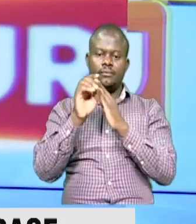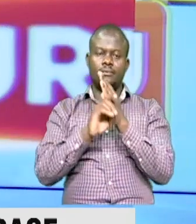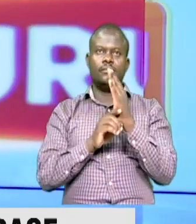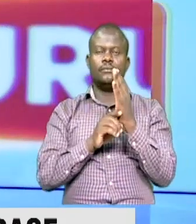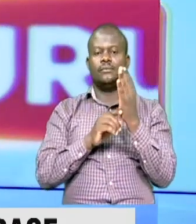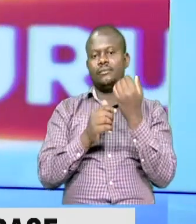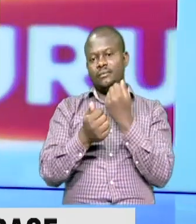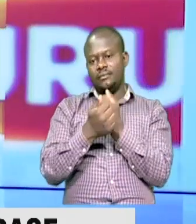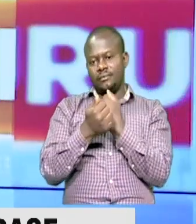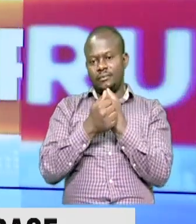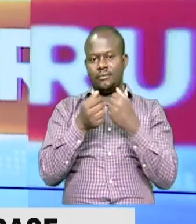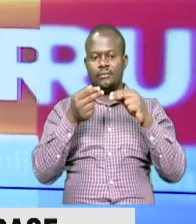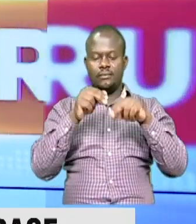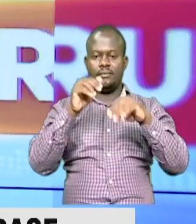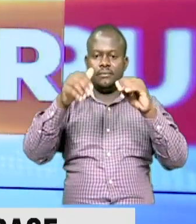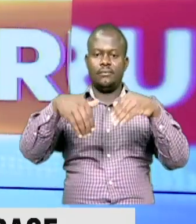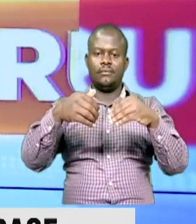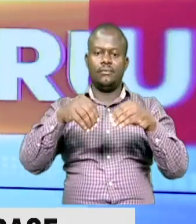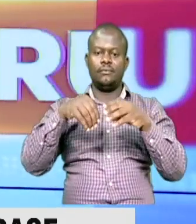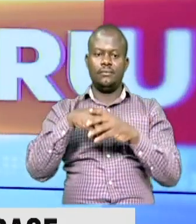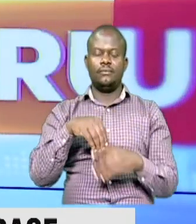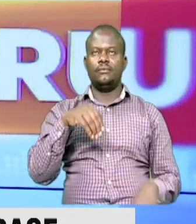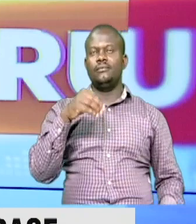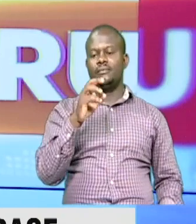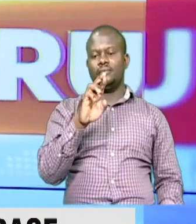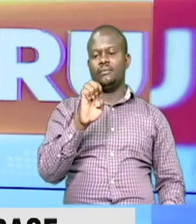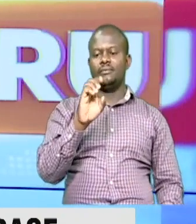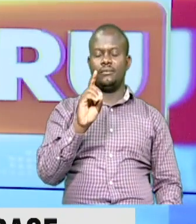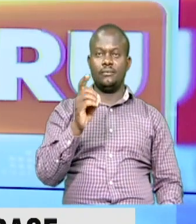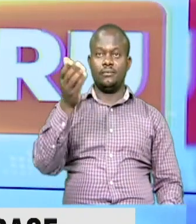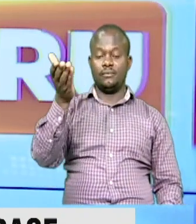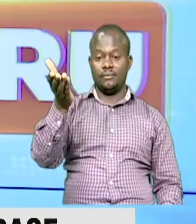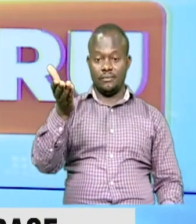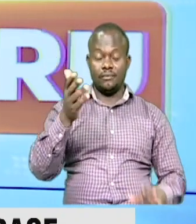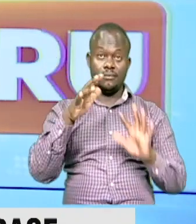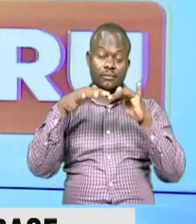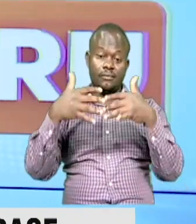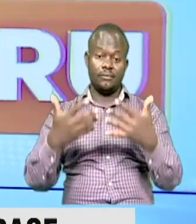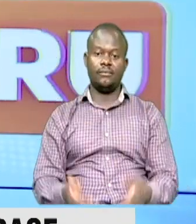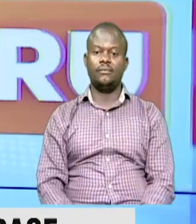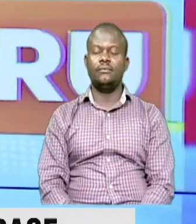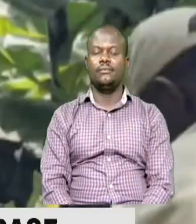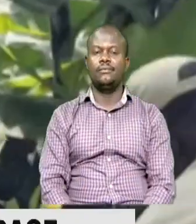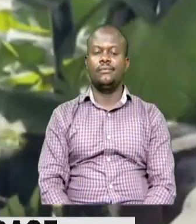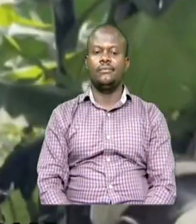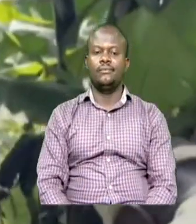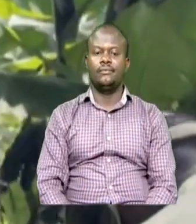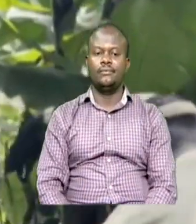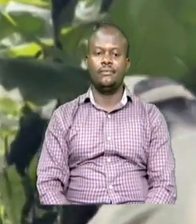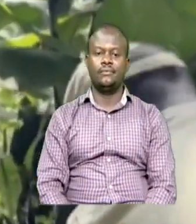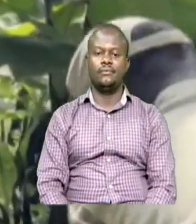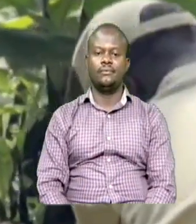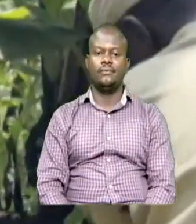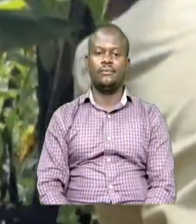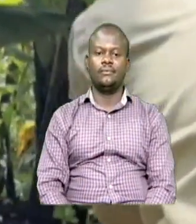rero naho habaye umuganda mugenzi wacu Fred Ruterana ya Radio Fred byari bimeze bite?